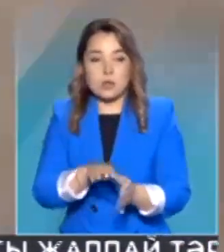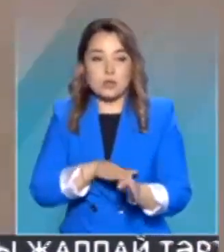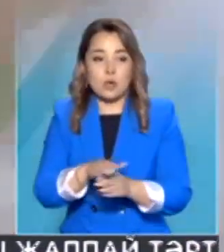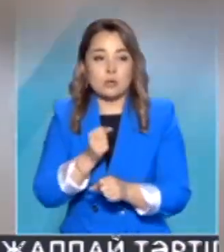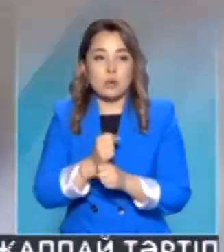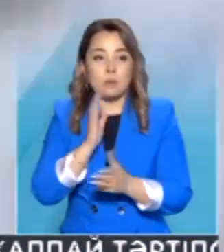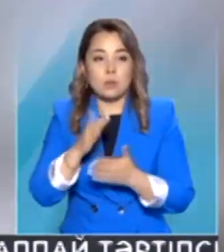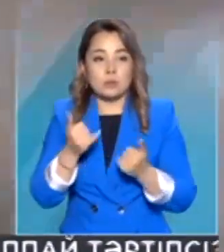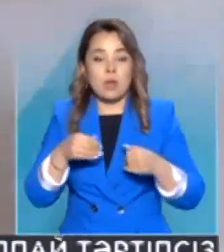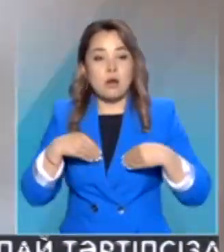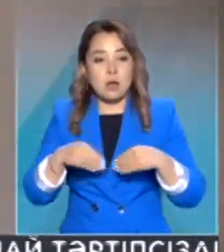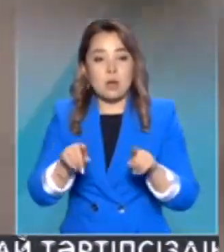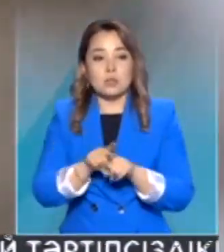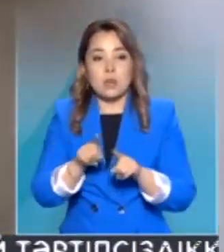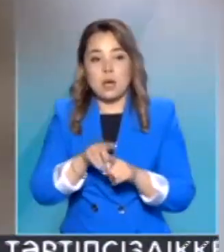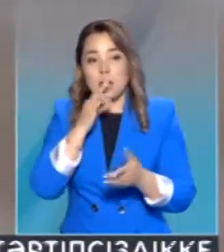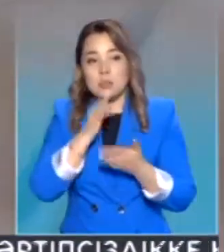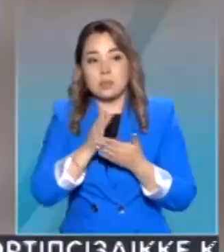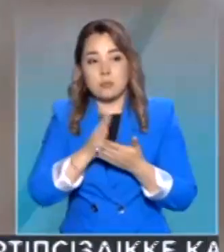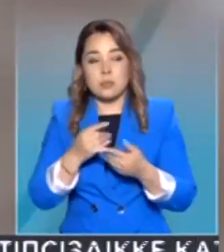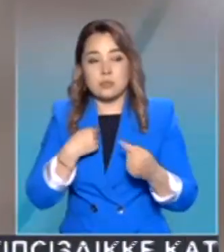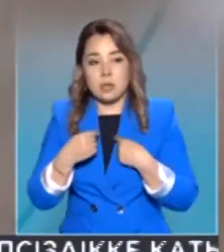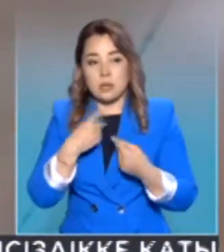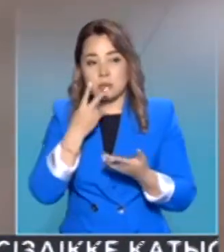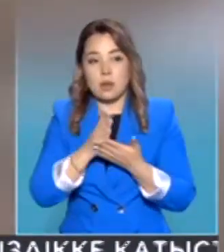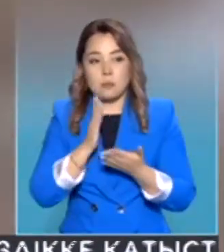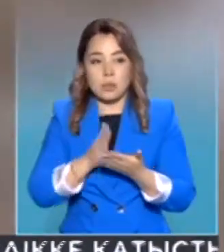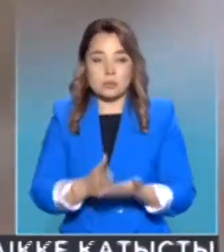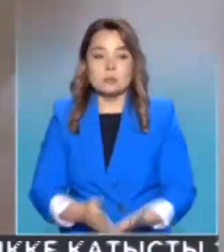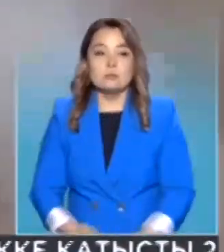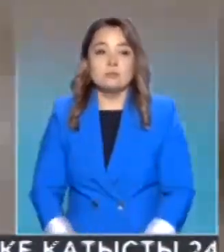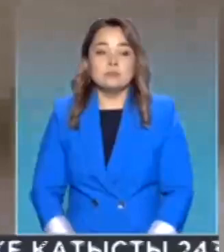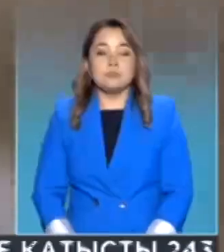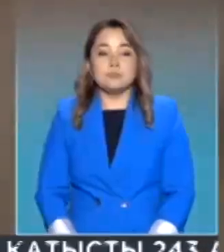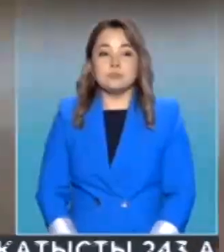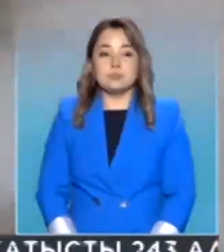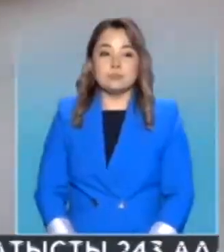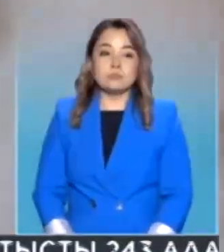апаты егістікті де тып-типыл етті. Пилонка дарбілеккеміз,